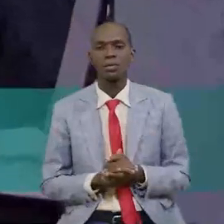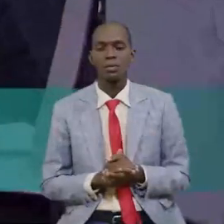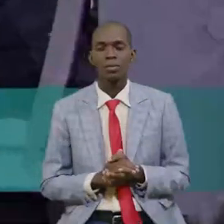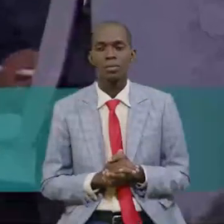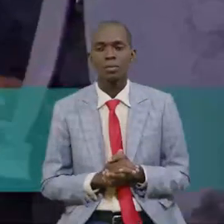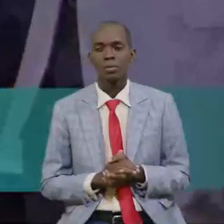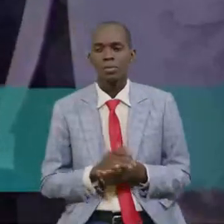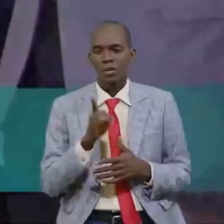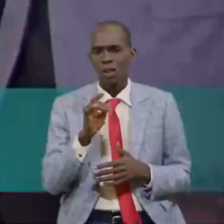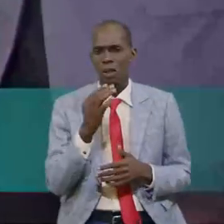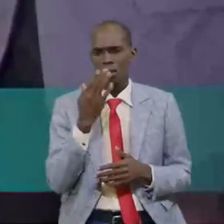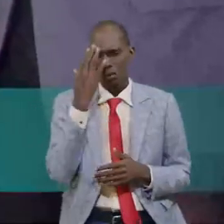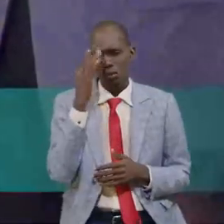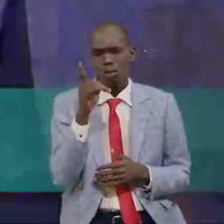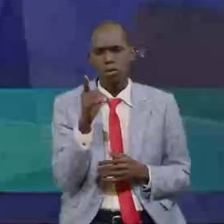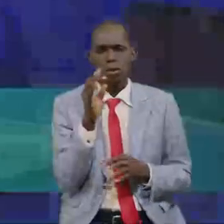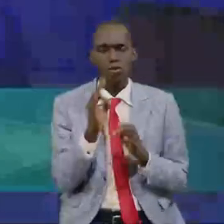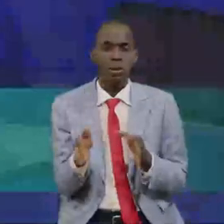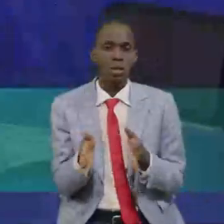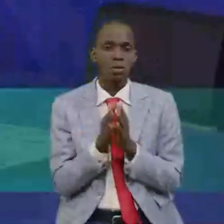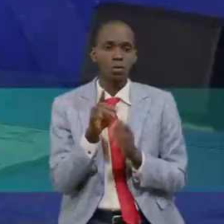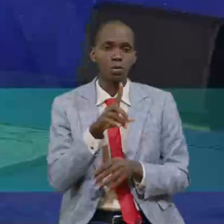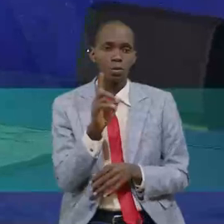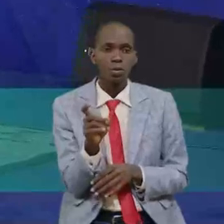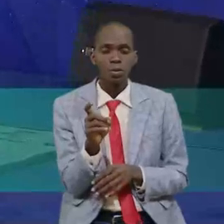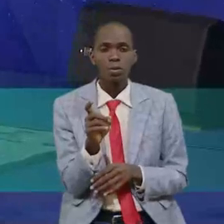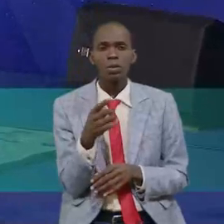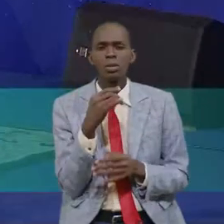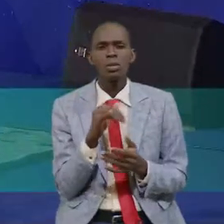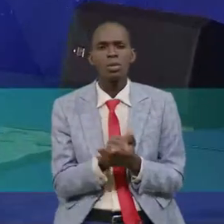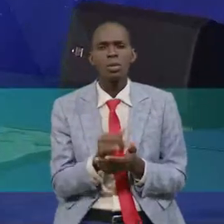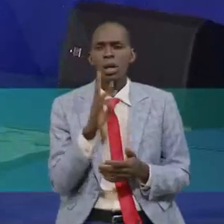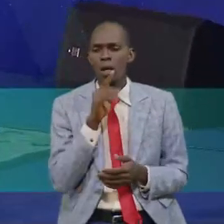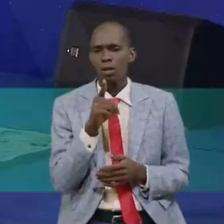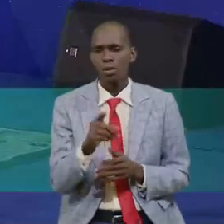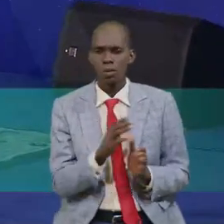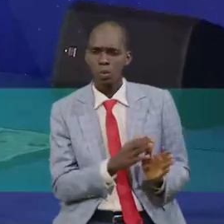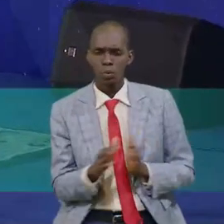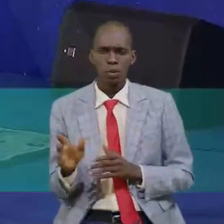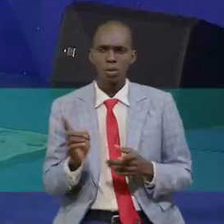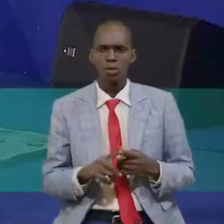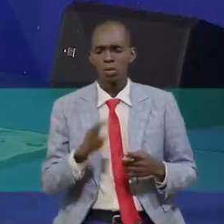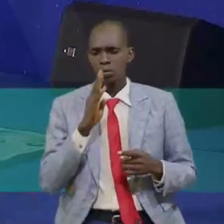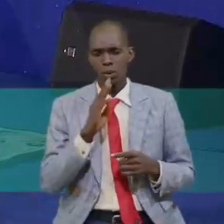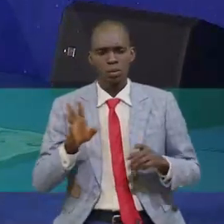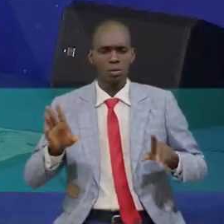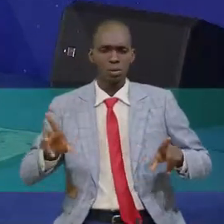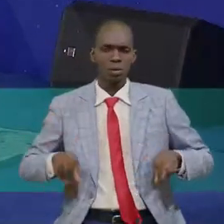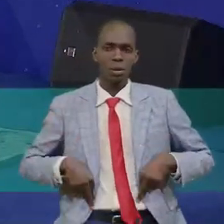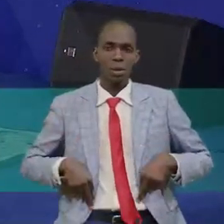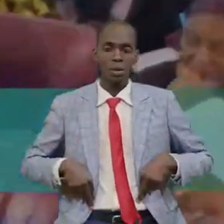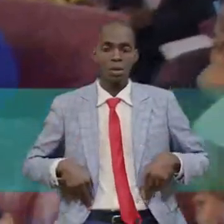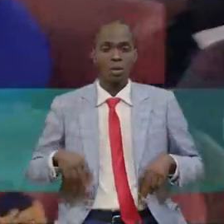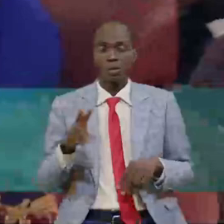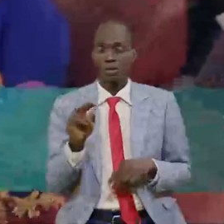Et c'est ce que vous avez. On m'a posé la question et on a dit, est-ce que tu es sur le point de te retraiter? J'ai dit, je